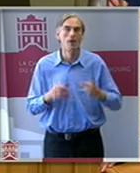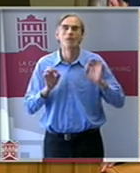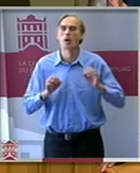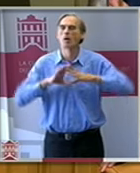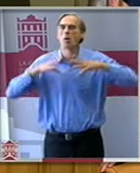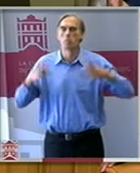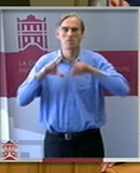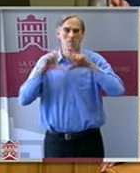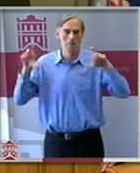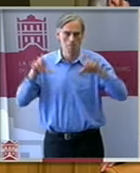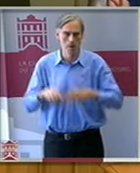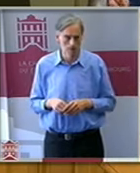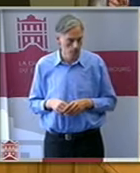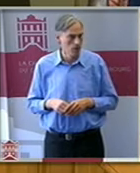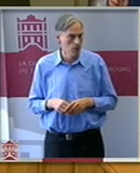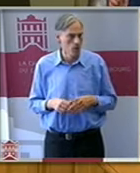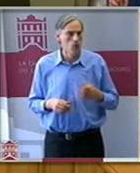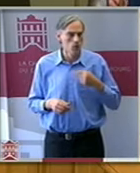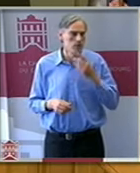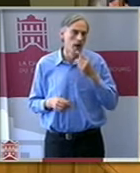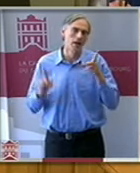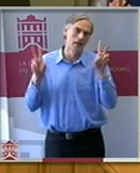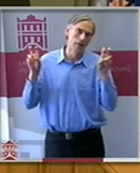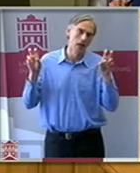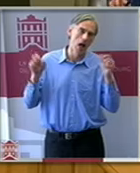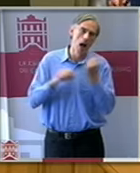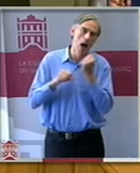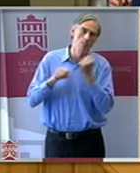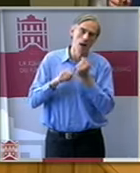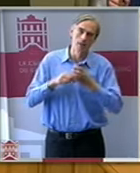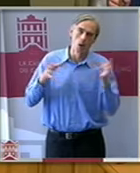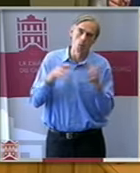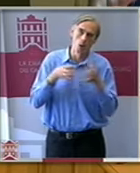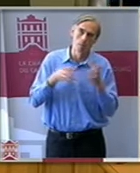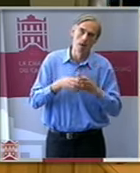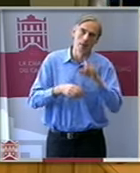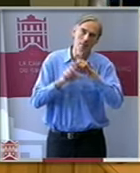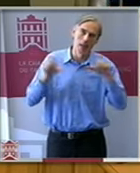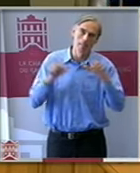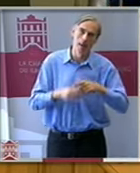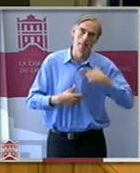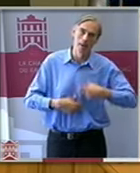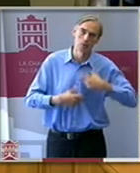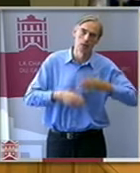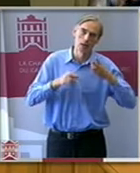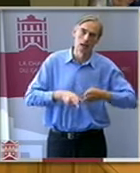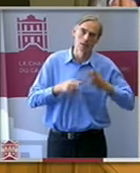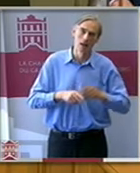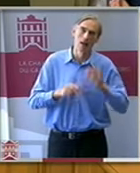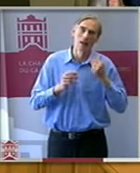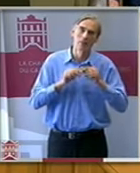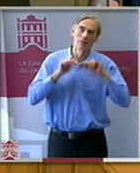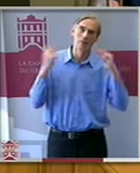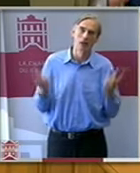on the Issue of Human Rights and Transnational Corporations and Other Business Enterprises. Aber wenn ihr die